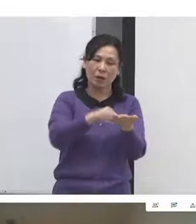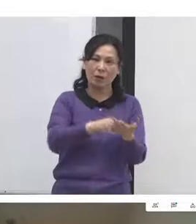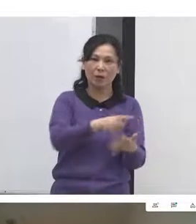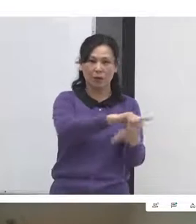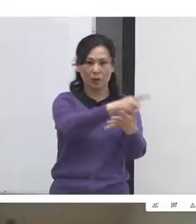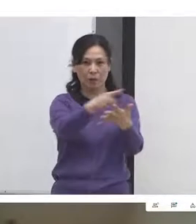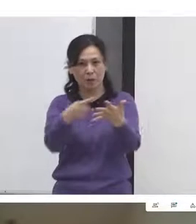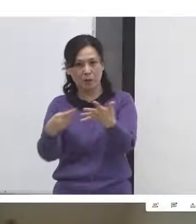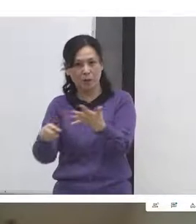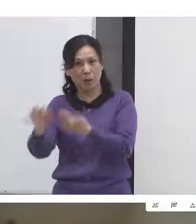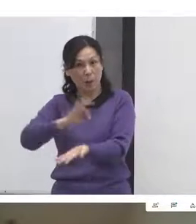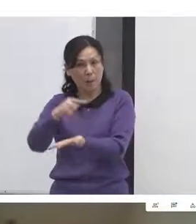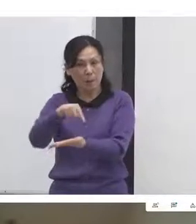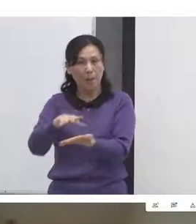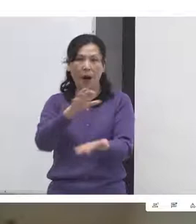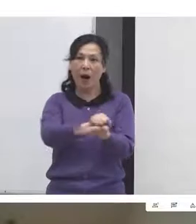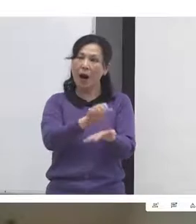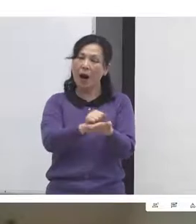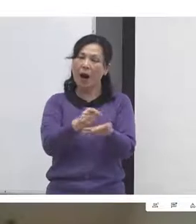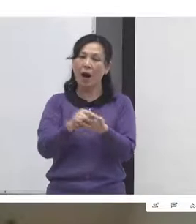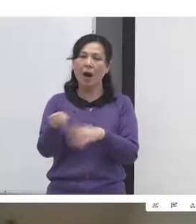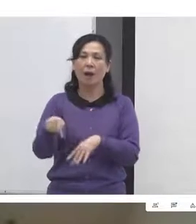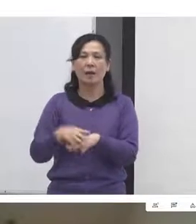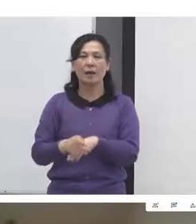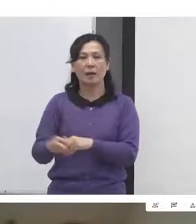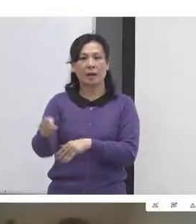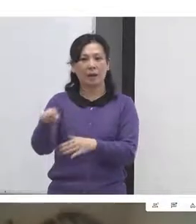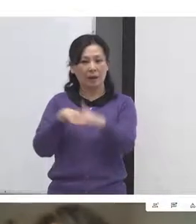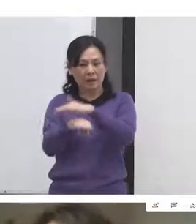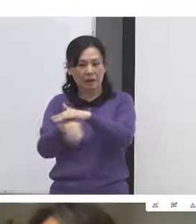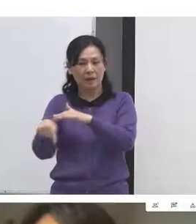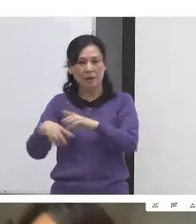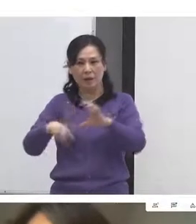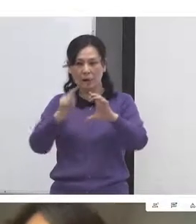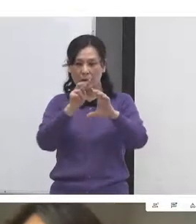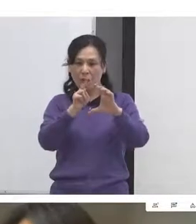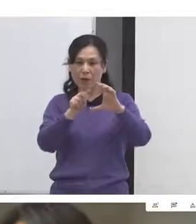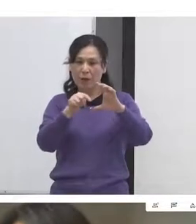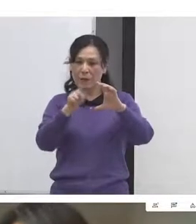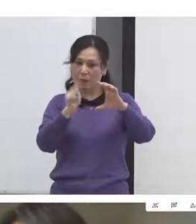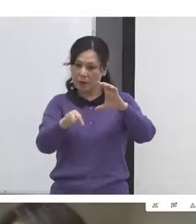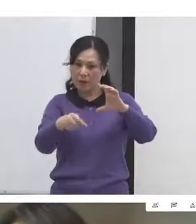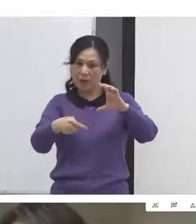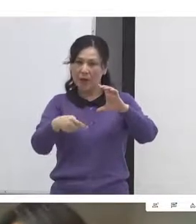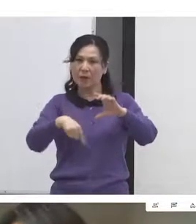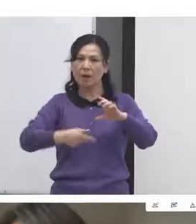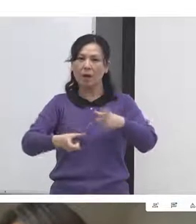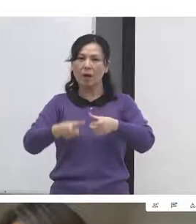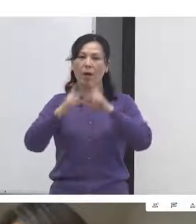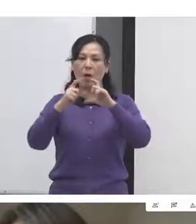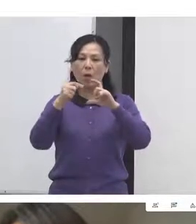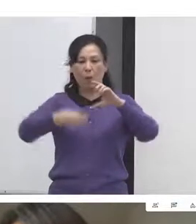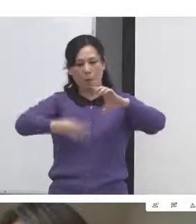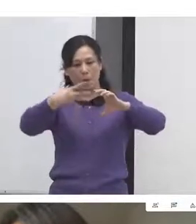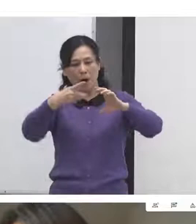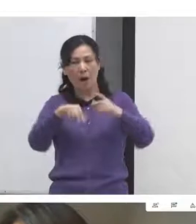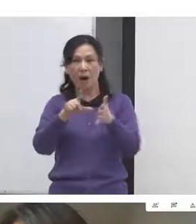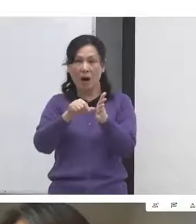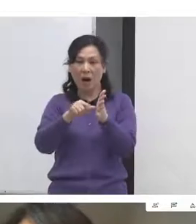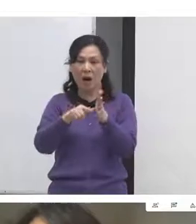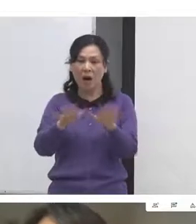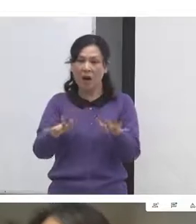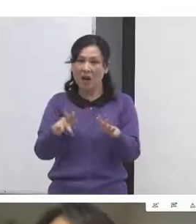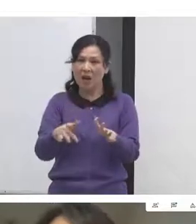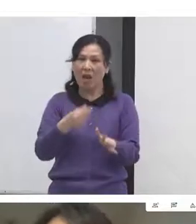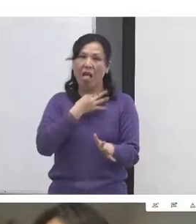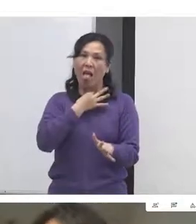成长。请问在资料仓储系统效能，例如 URL 点下去之后的回应时间上，是否现阶段已经遇到一些